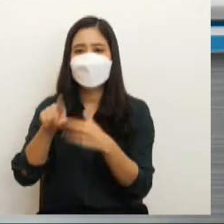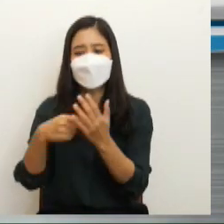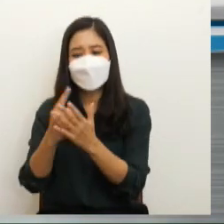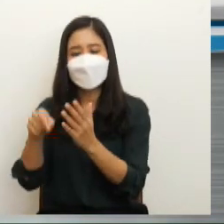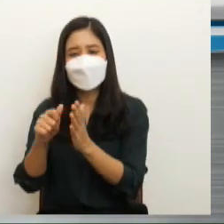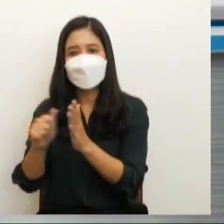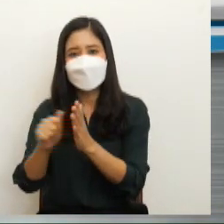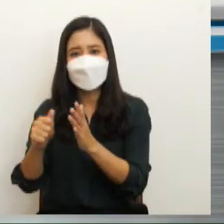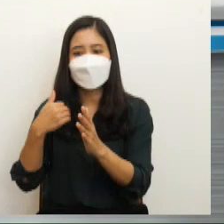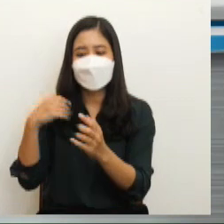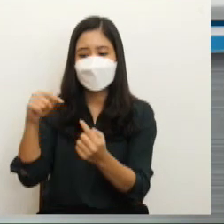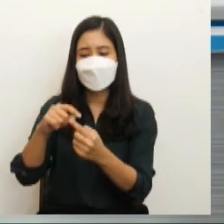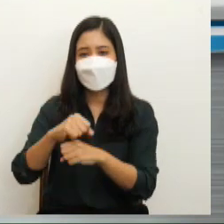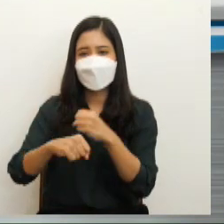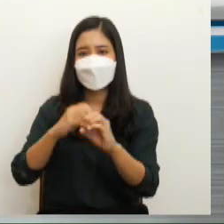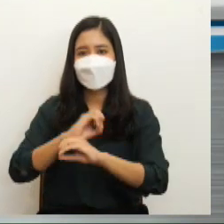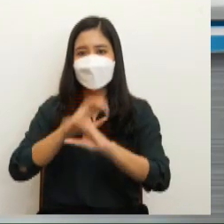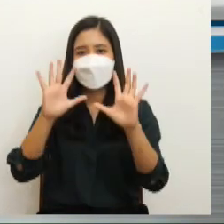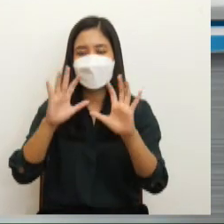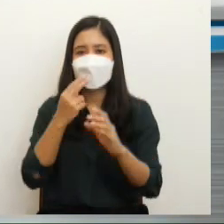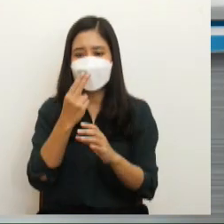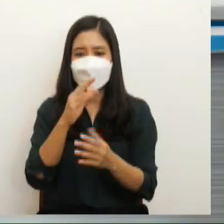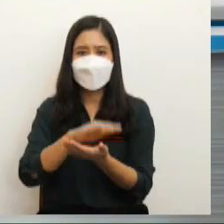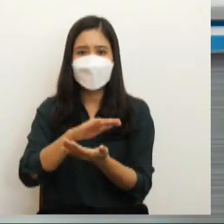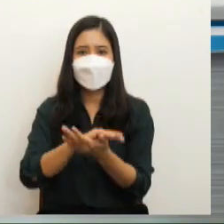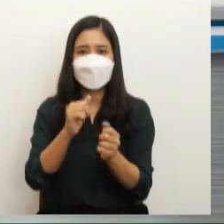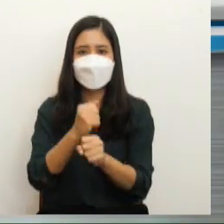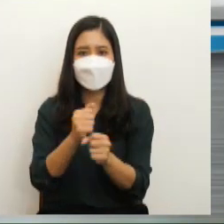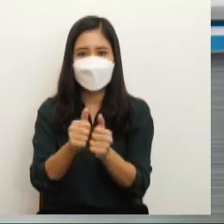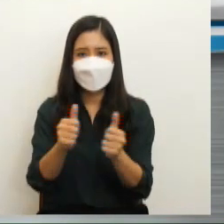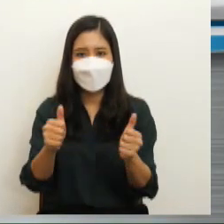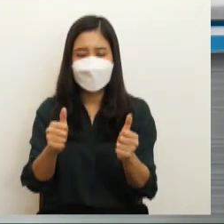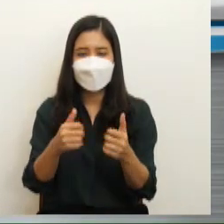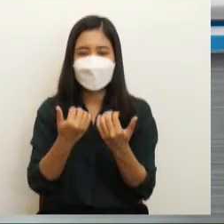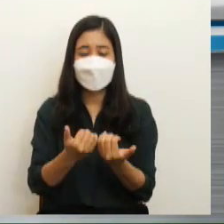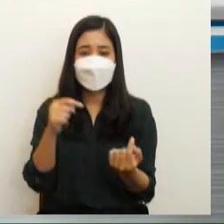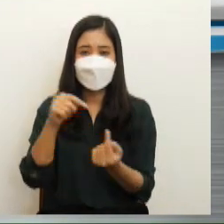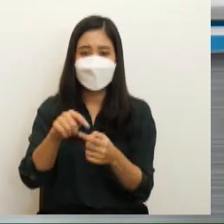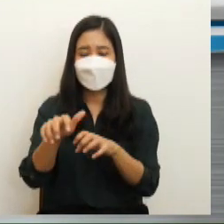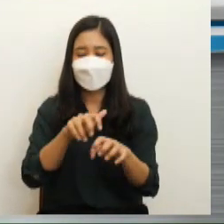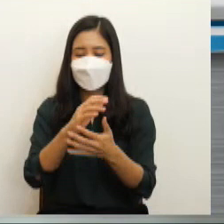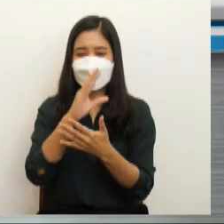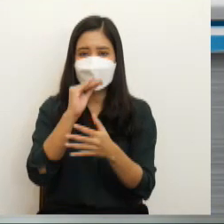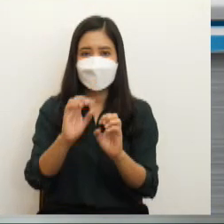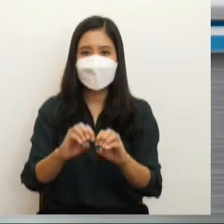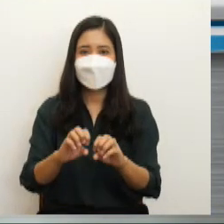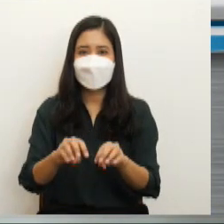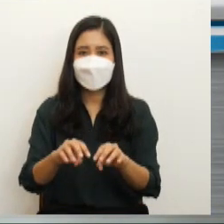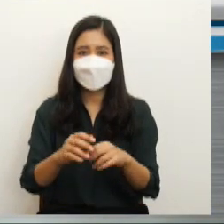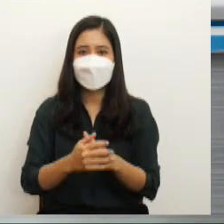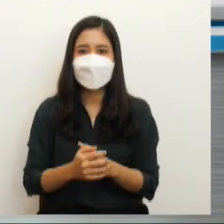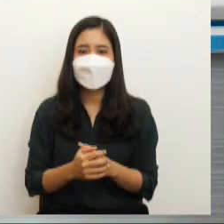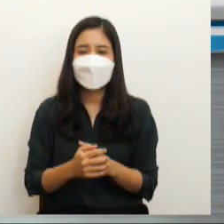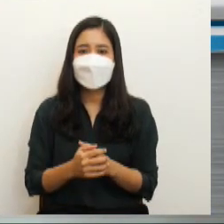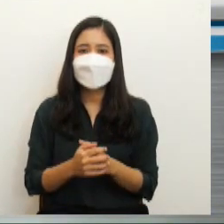ชัดเจนแล้วก็ทางโรงเรียนทำได้ดีคราวนี้เรามาฟังท่านเลขาธิการกปท.นะคะท่านอัมพรพิณาส